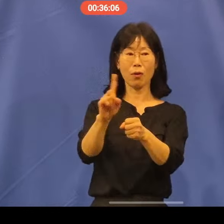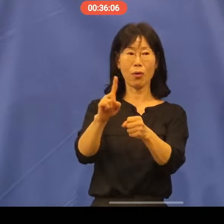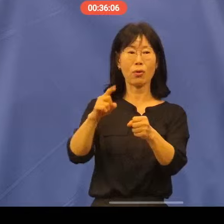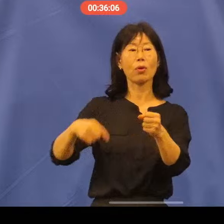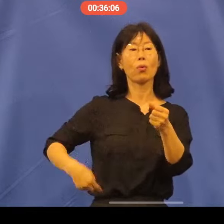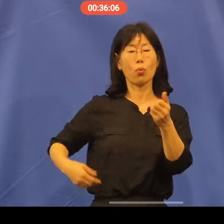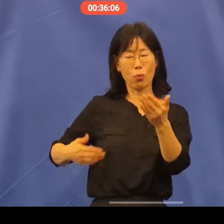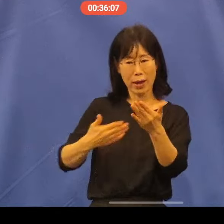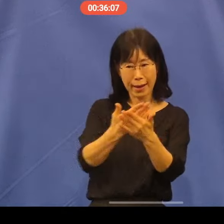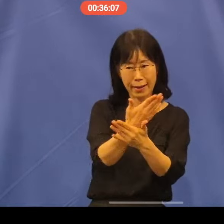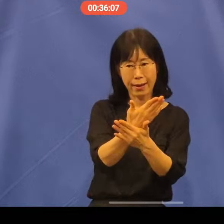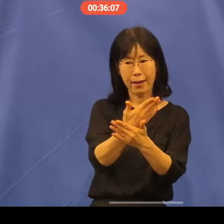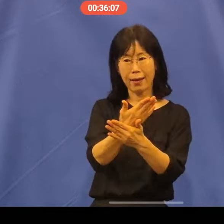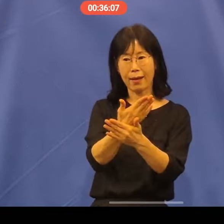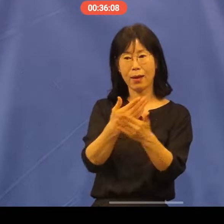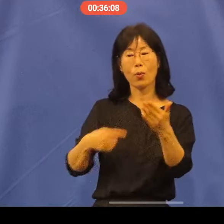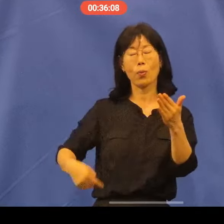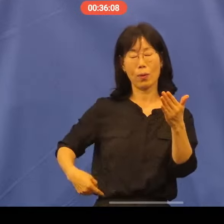회개와 천국을 얘기하죠.